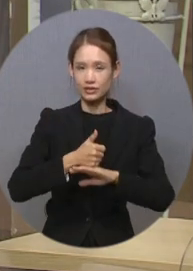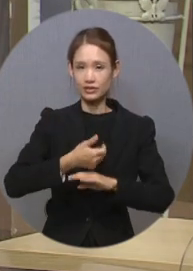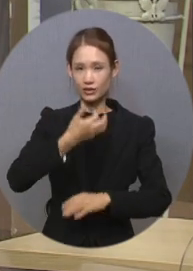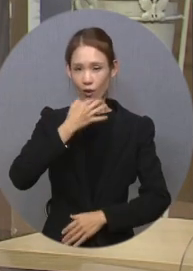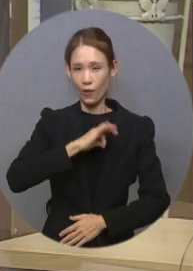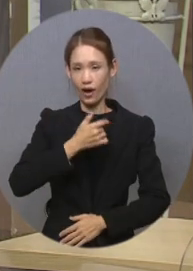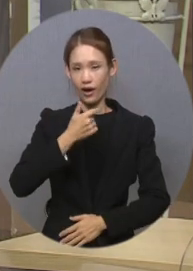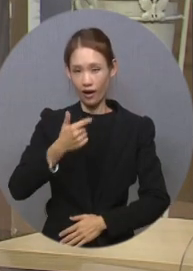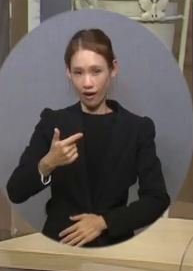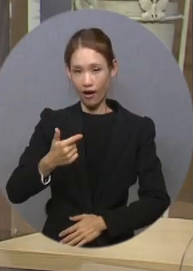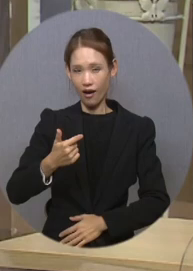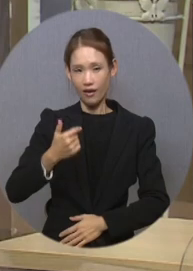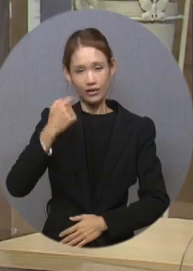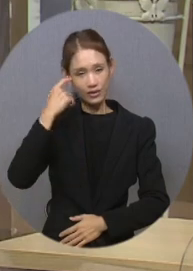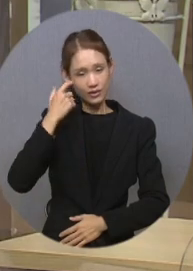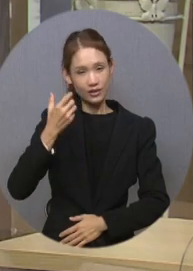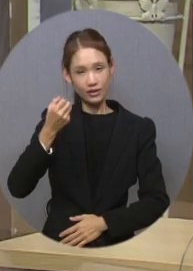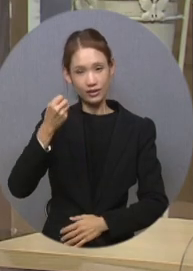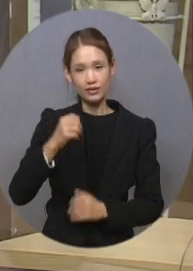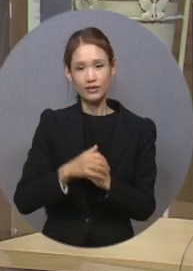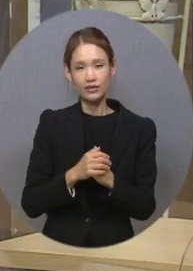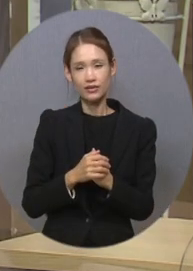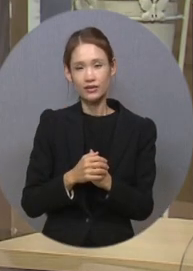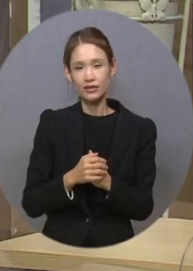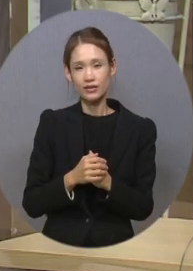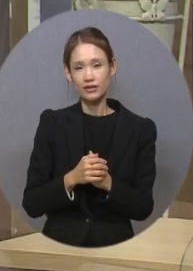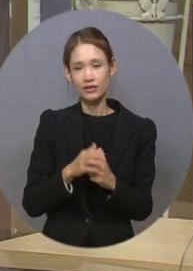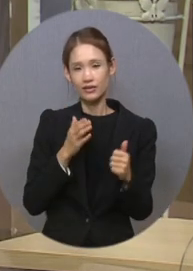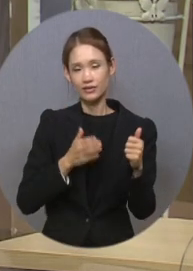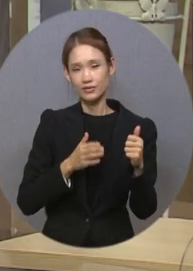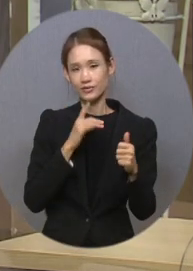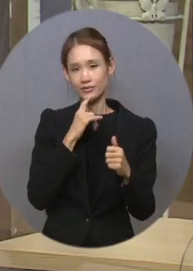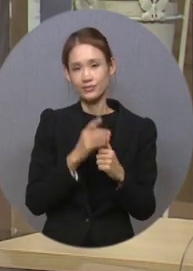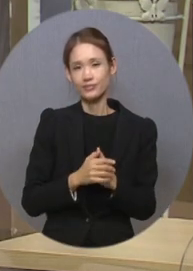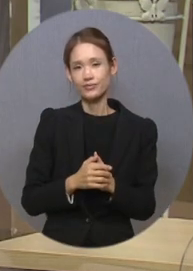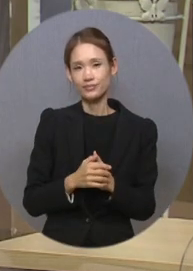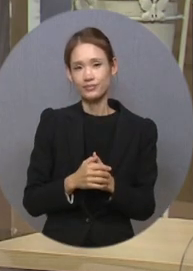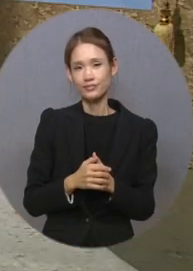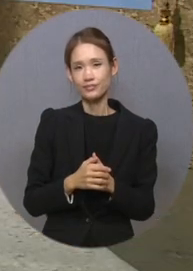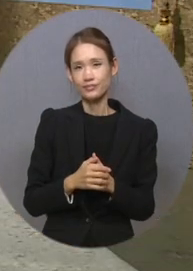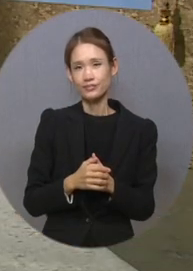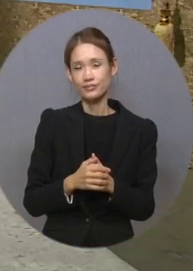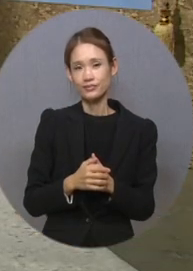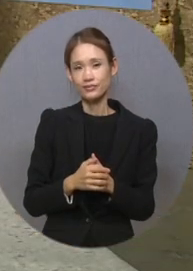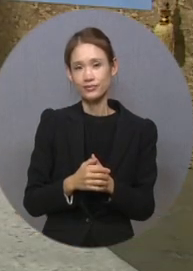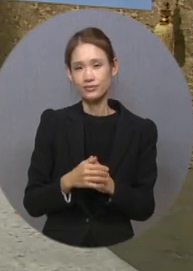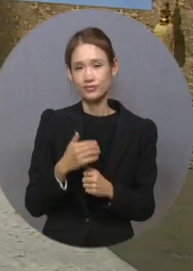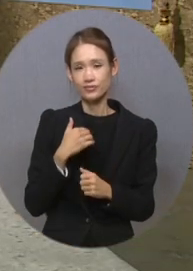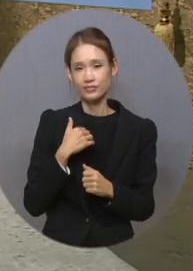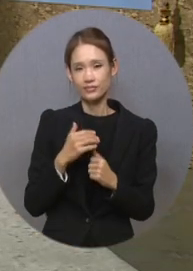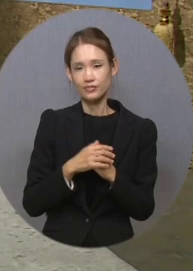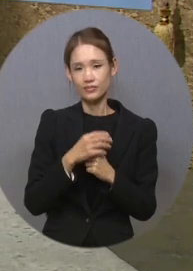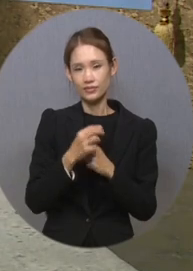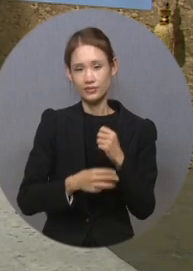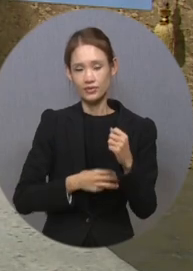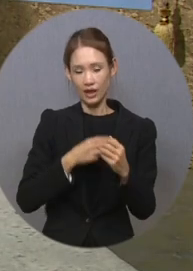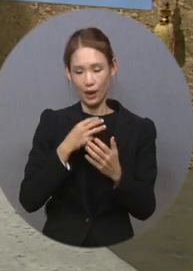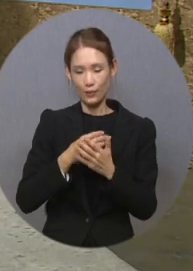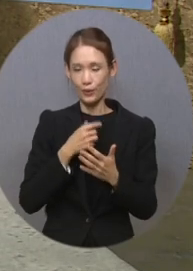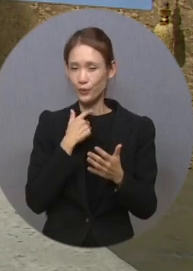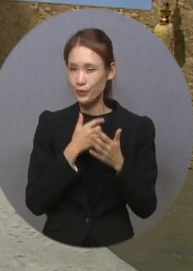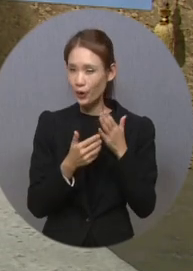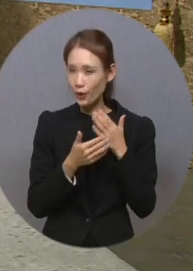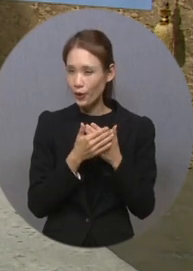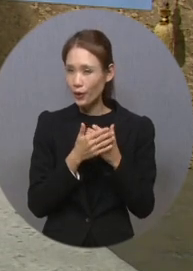큰 성과다라고 볼 수 있는 것과 좀 소회 한 말씀 부탁드리겠습니다. 우선은 제가 3년을 이렇게 해보니까